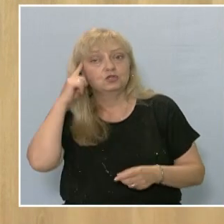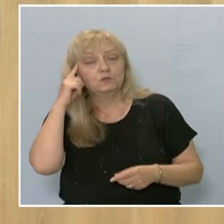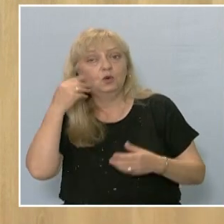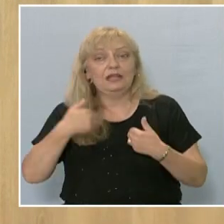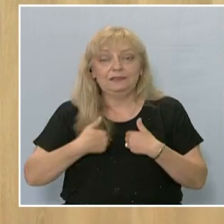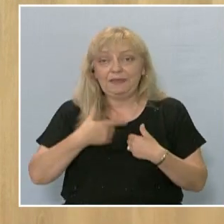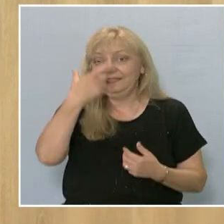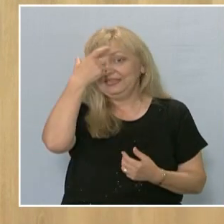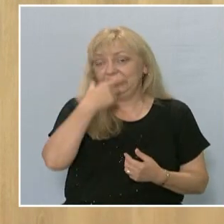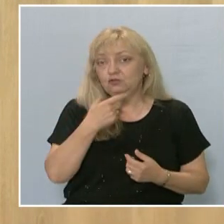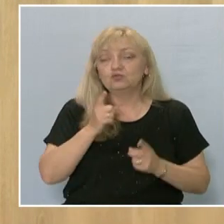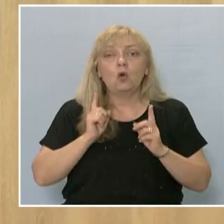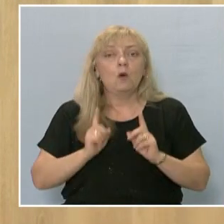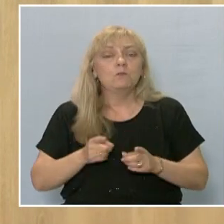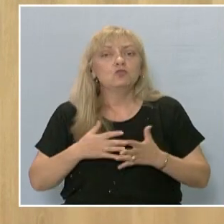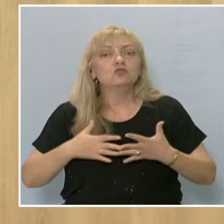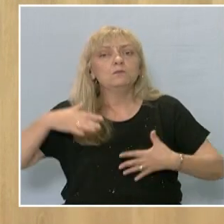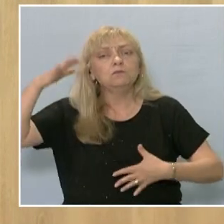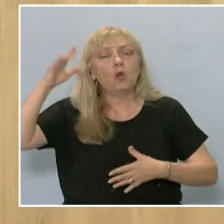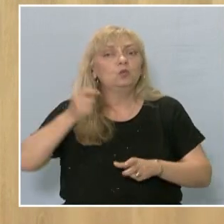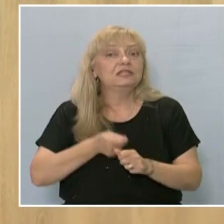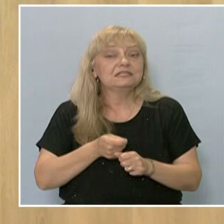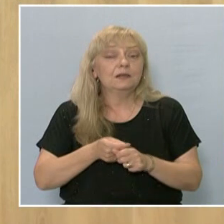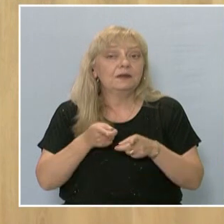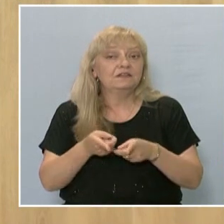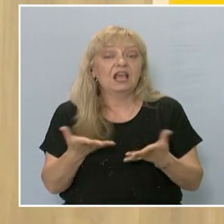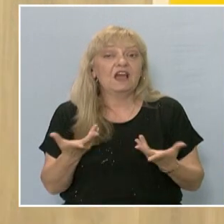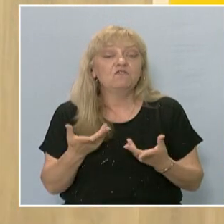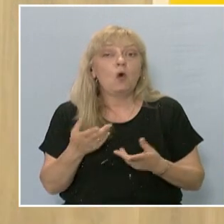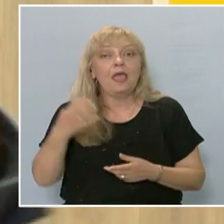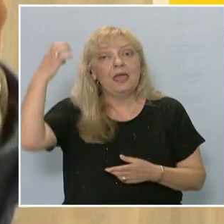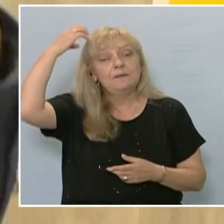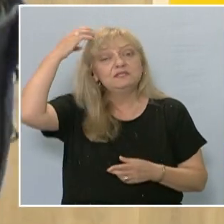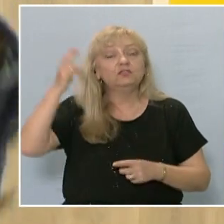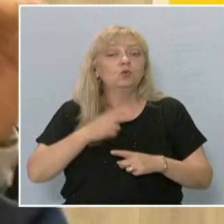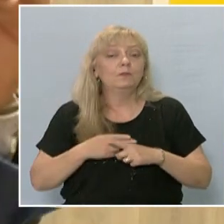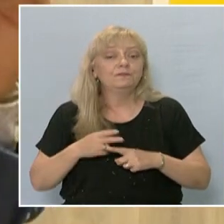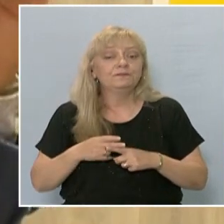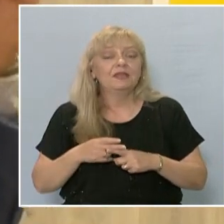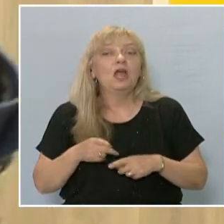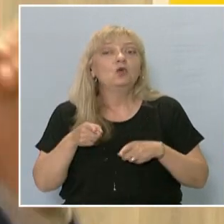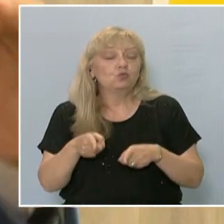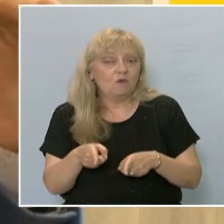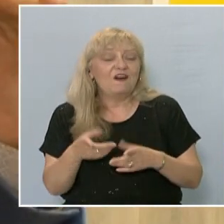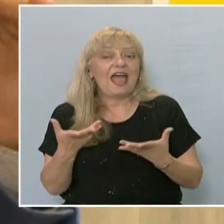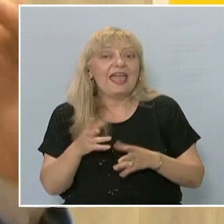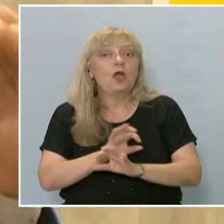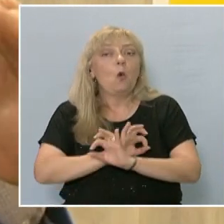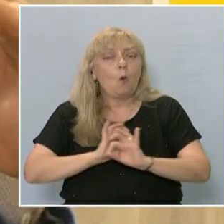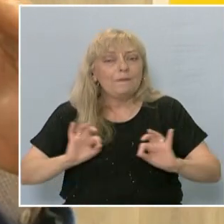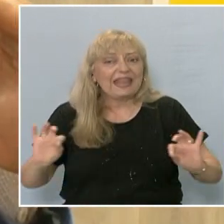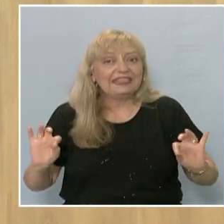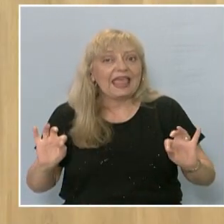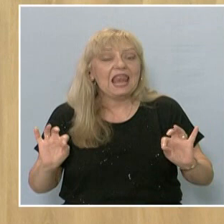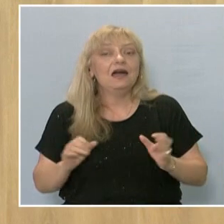лично може много да се направи в това а какво е психохигиена психологическата хигиена определя а